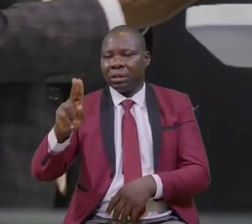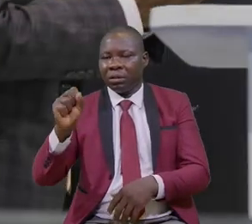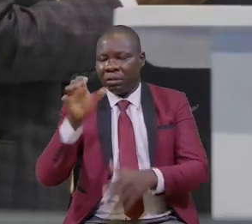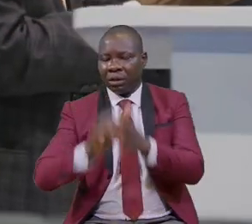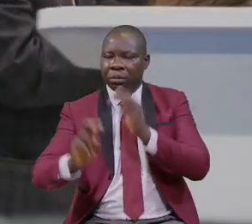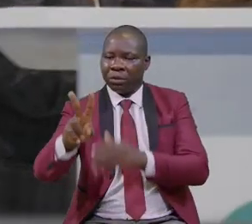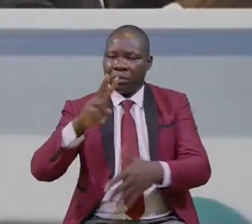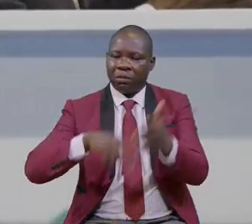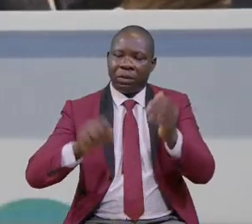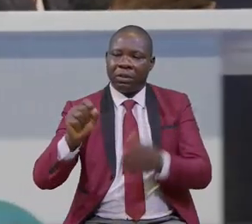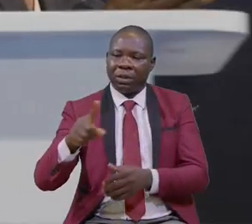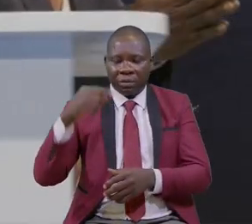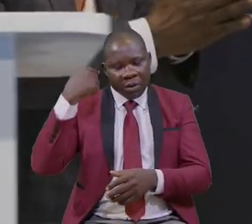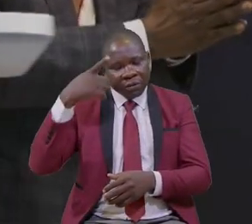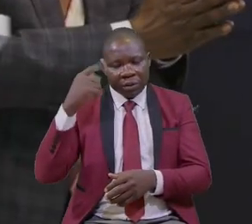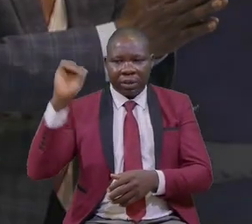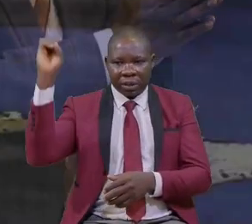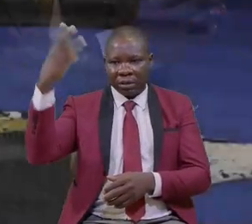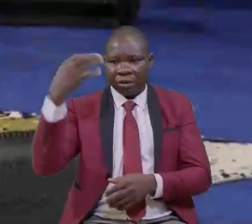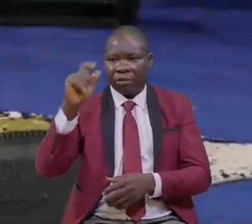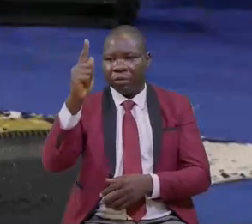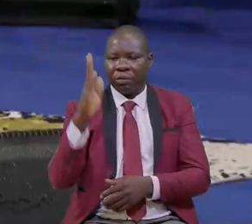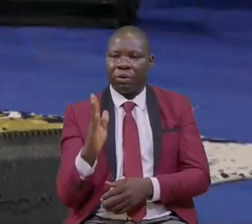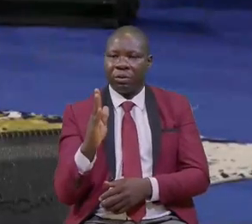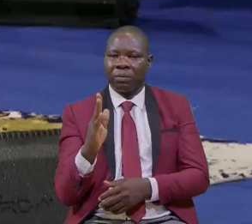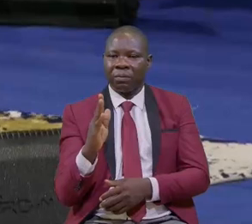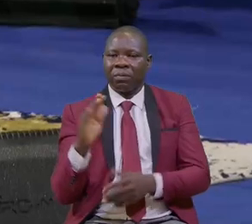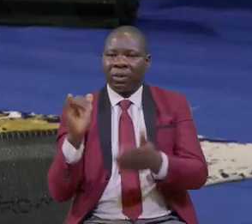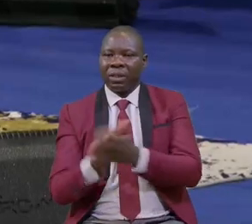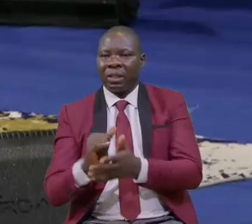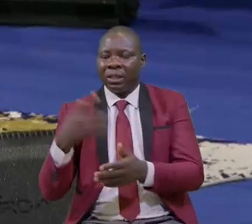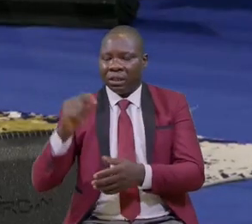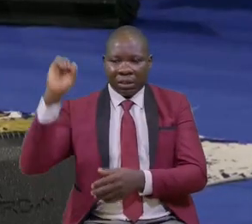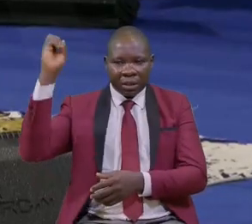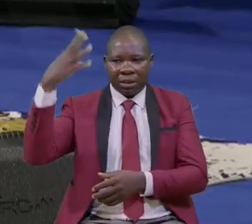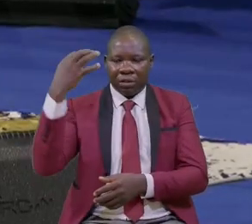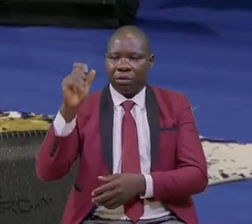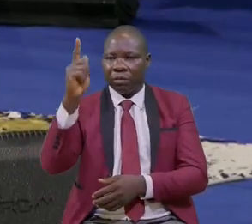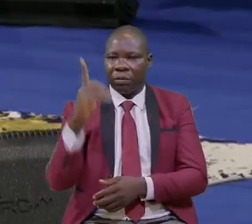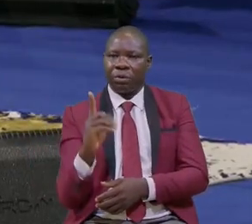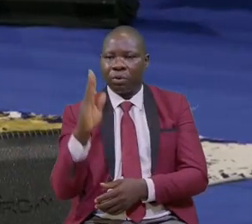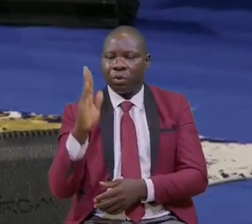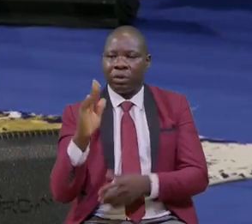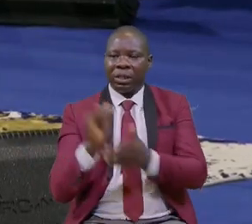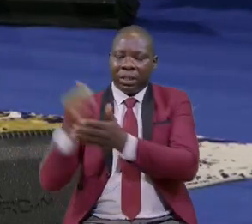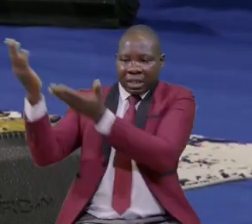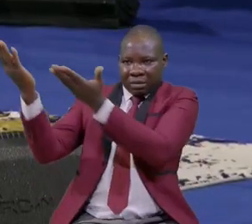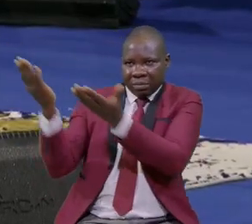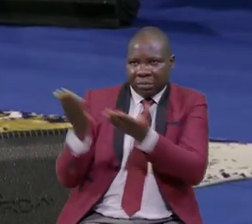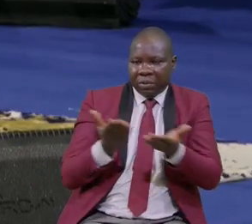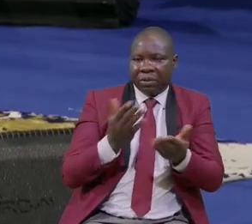dit car la grâce de Dieu la grâce de Dieu source